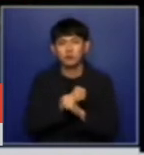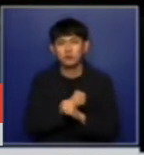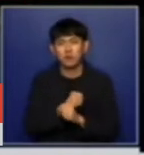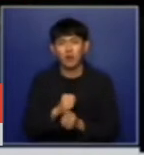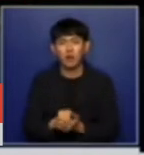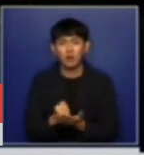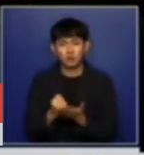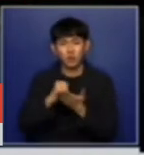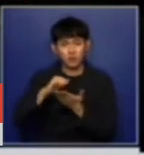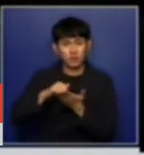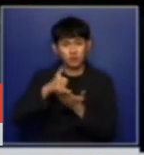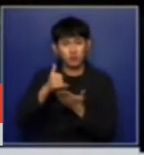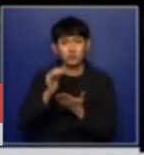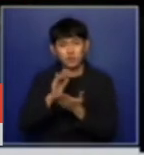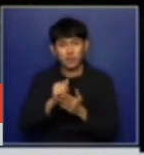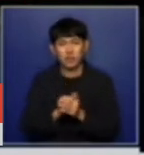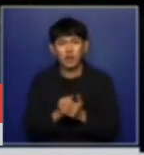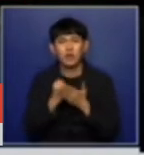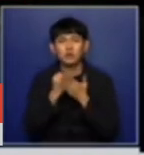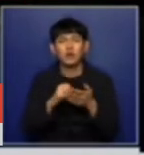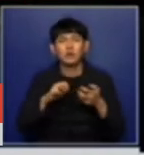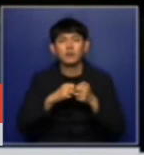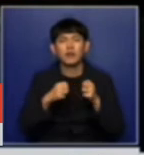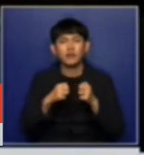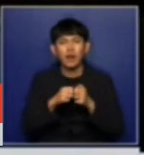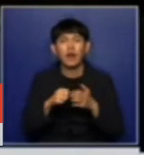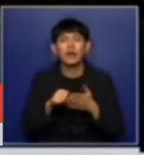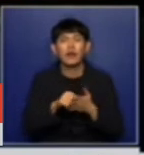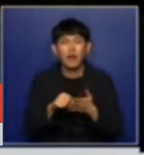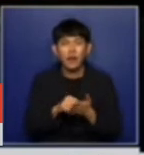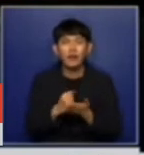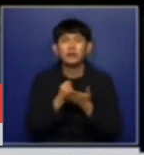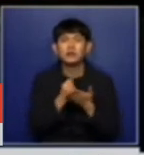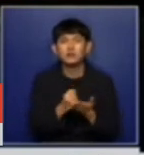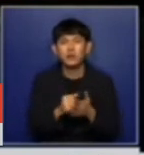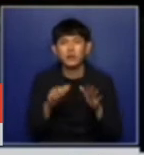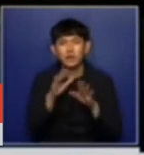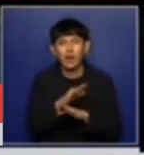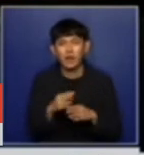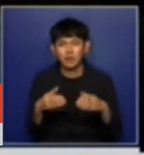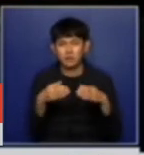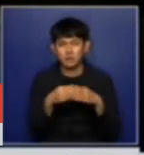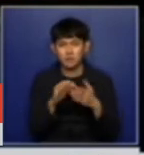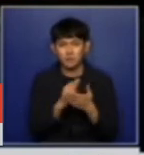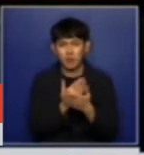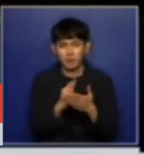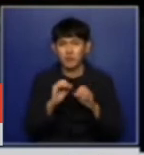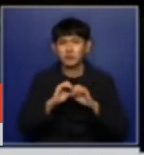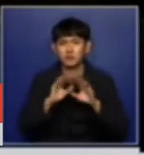ครับเป็นการบรรเทาแก้ไขปัญหาและเยียวยาเขียนหมวดไว้ชัดเจน